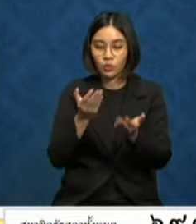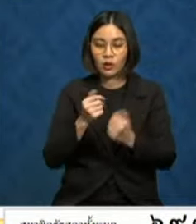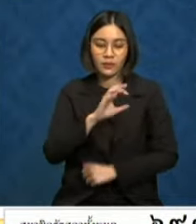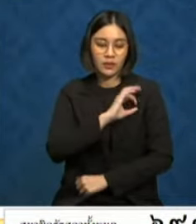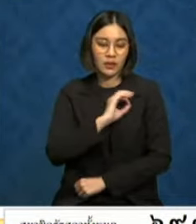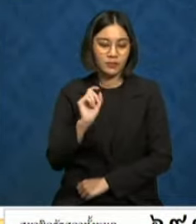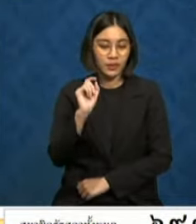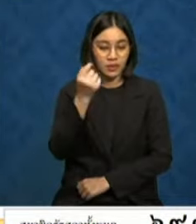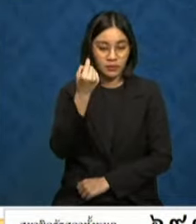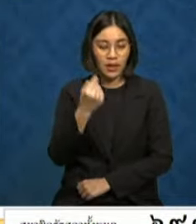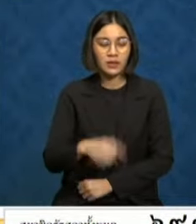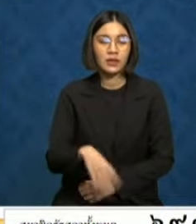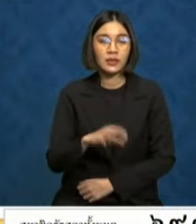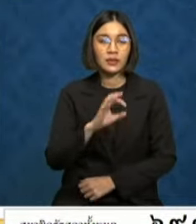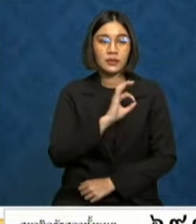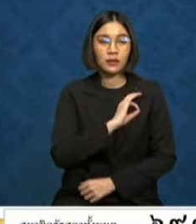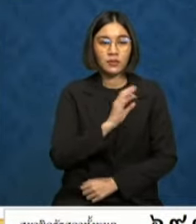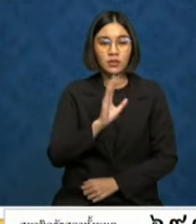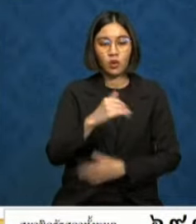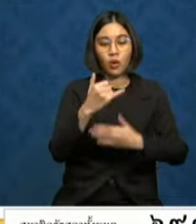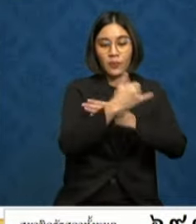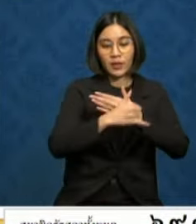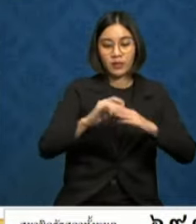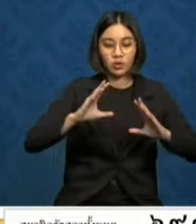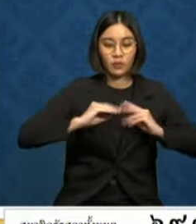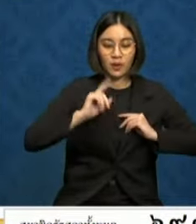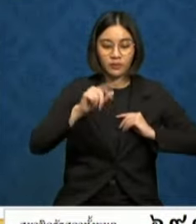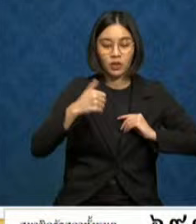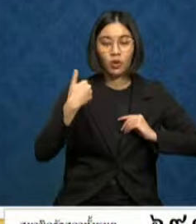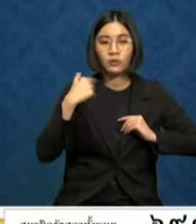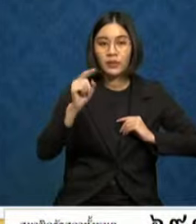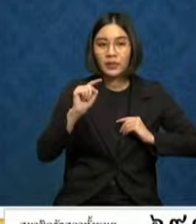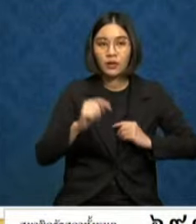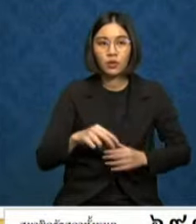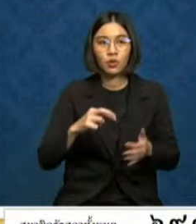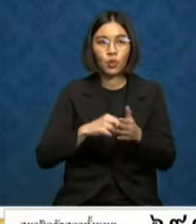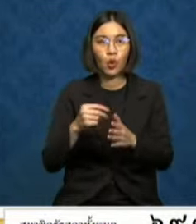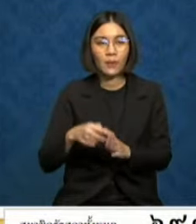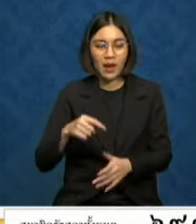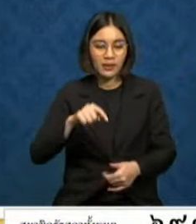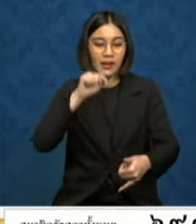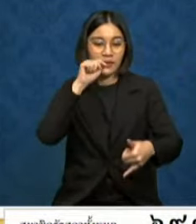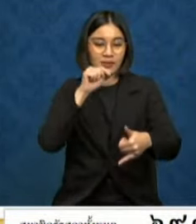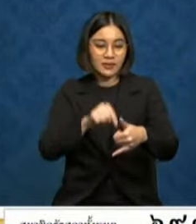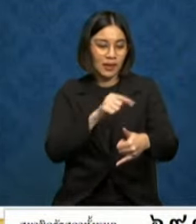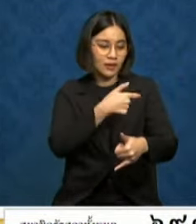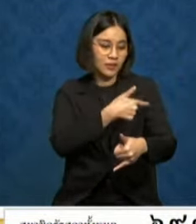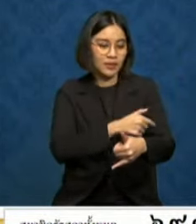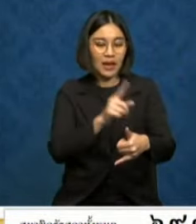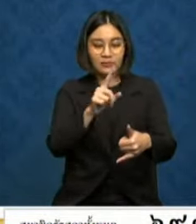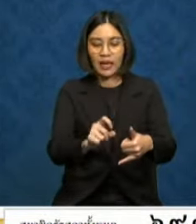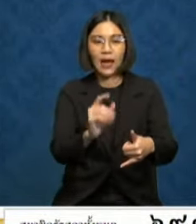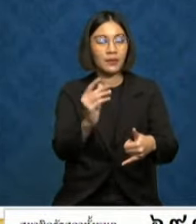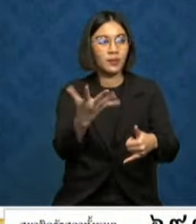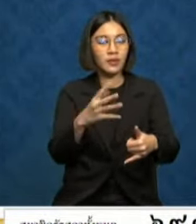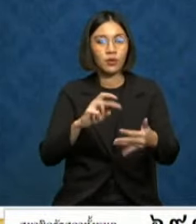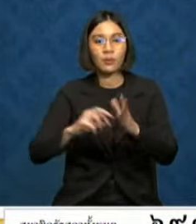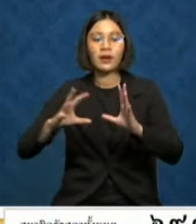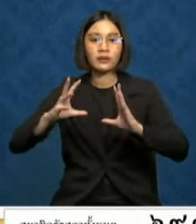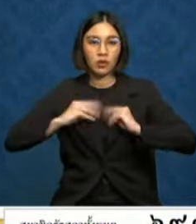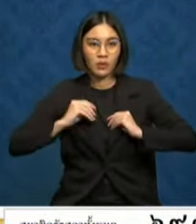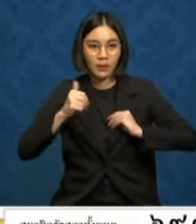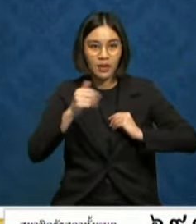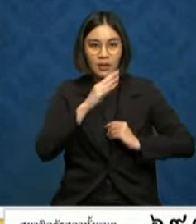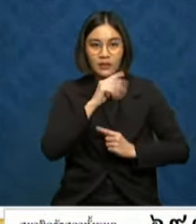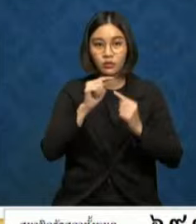ใหม่สมาชิกประเทศนั้นต้องยอมรับนะครับว่าจะไม่มีการประหารชีวิตในประเทศของตนจึงจะรับเข้าเป็นสมาชิกได้นะครับถ้